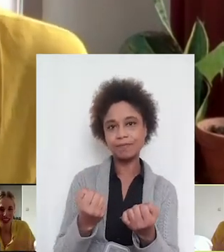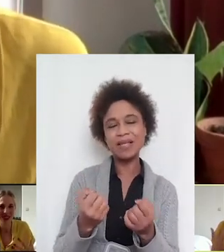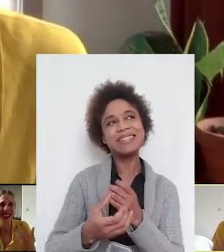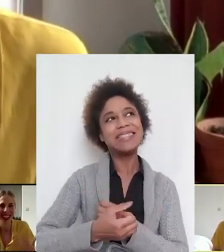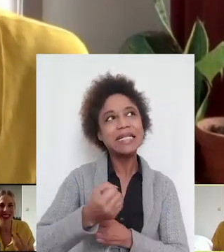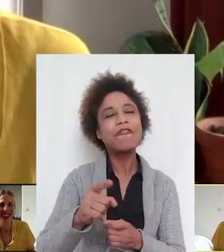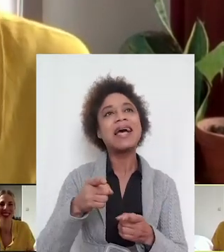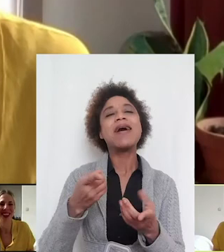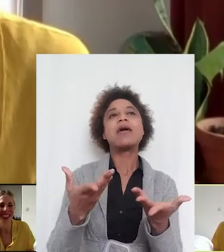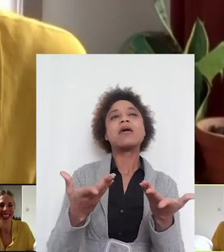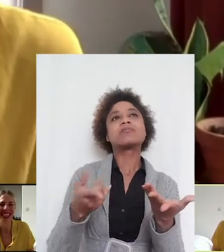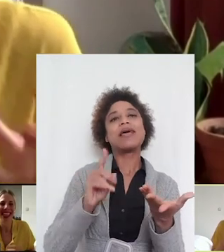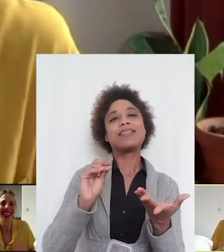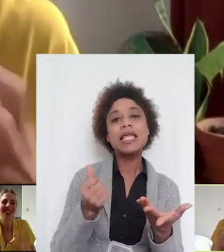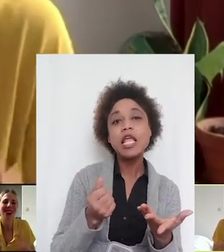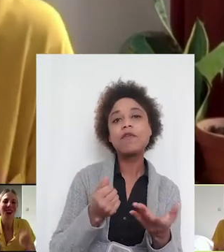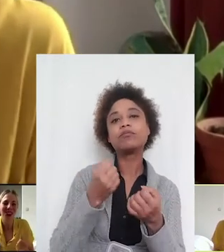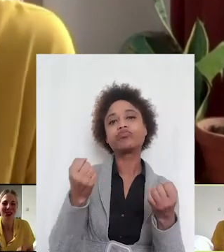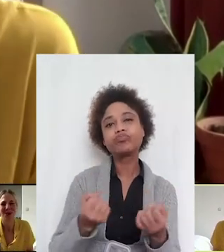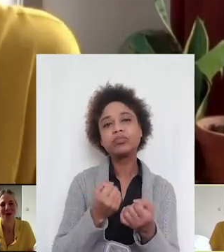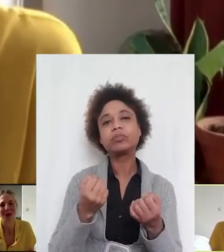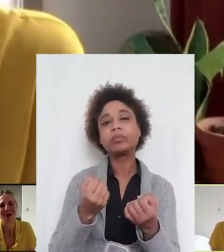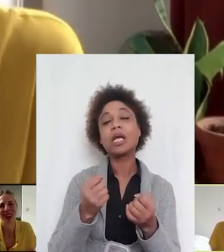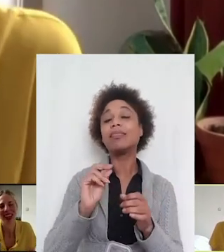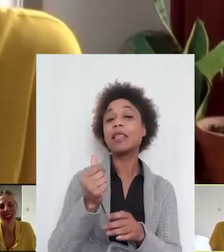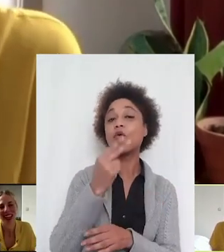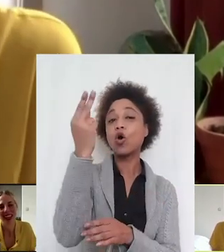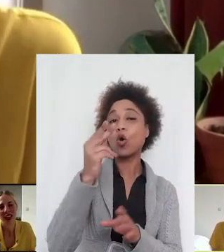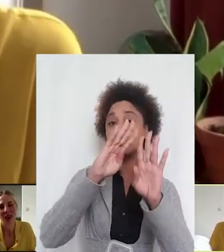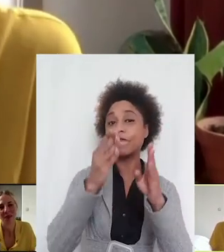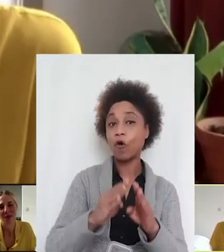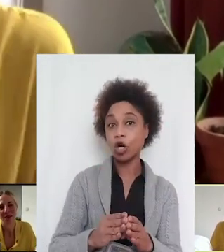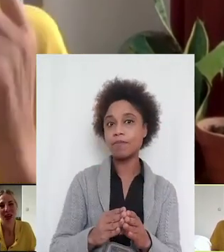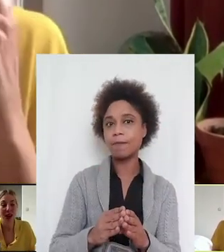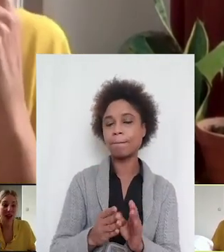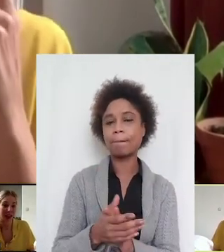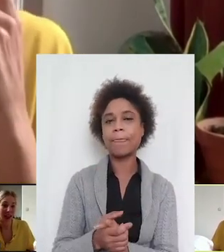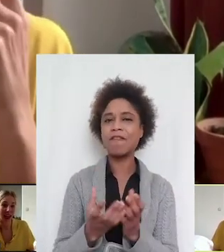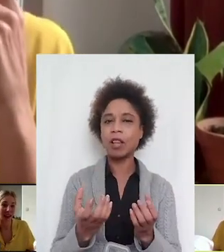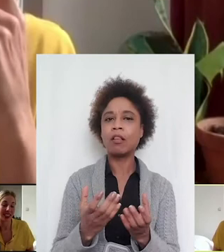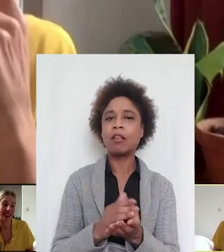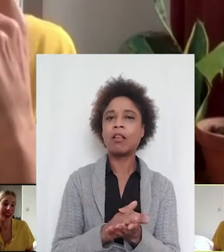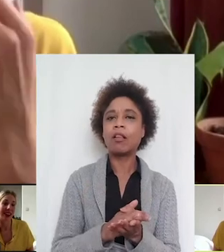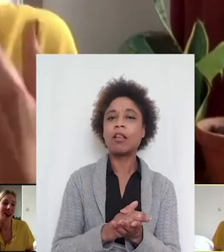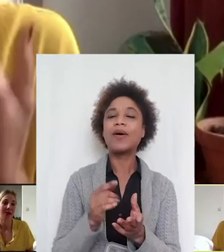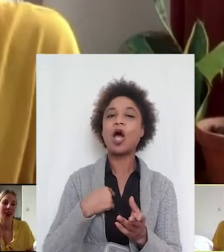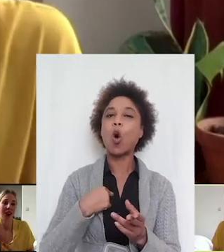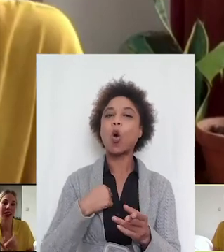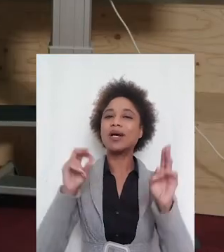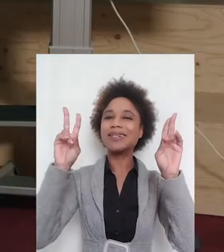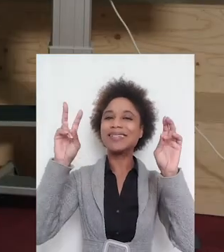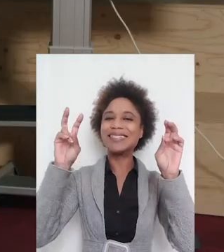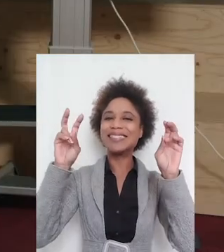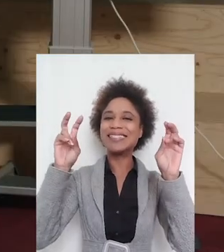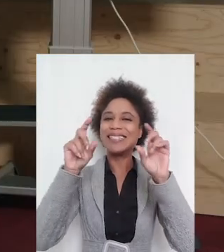naar nieuwe inclusieve organisatie en nieuwe kunstvormen. En daarvoor halen we graag een citaat aan van Anaïs